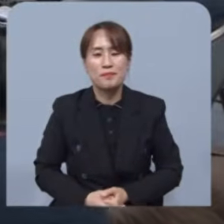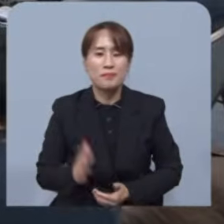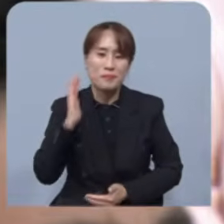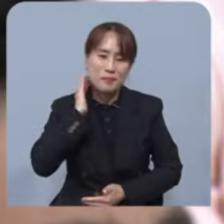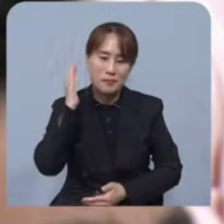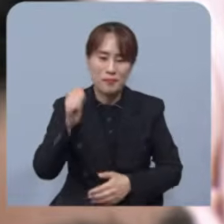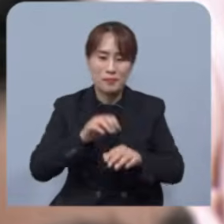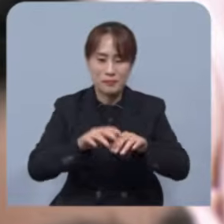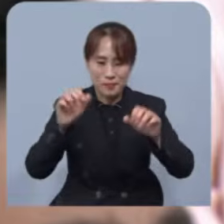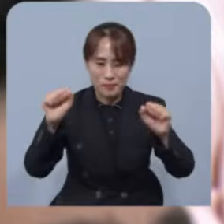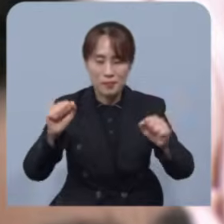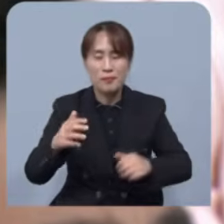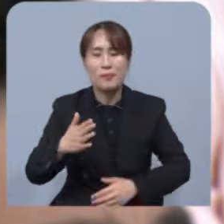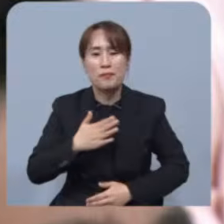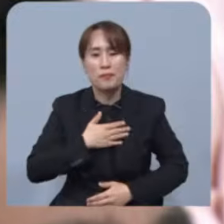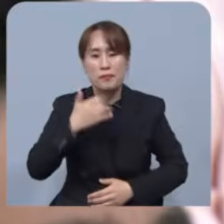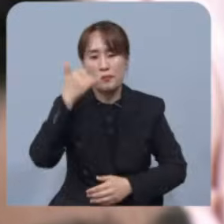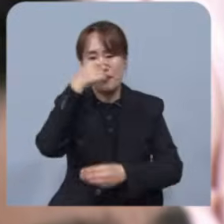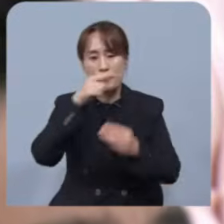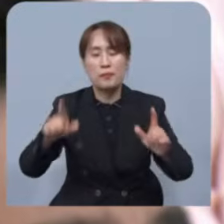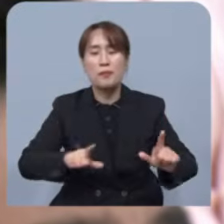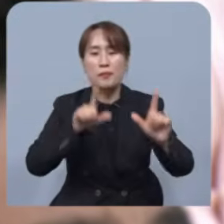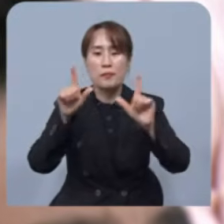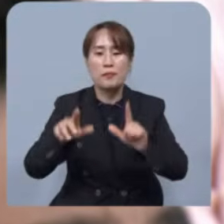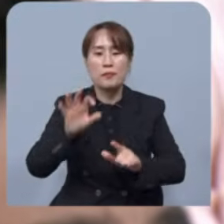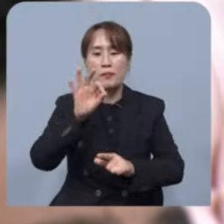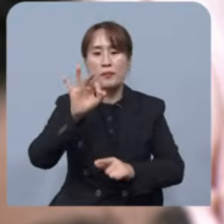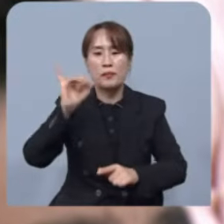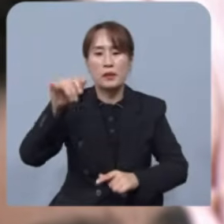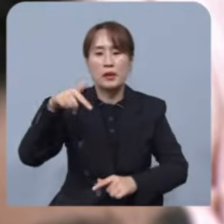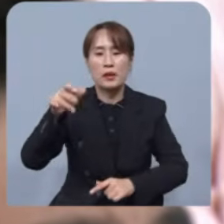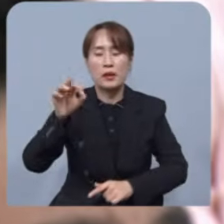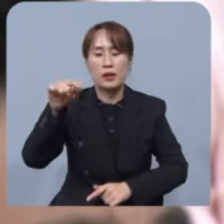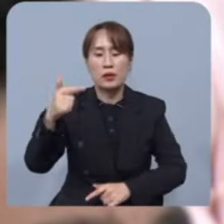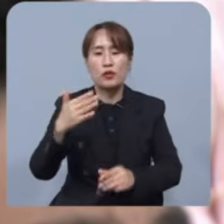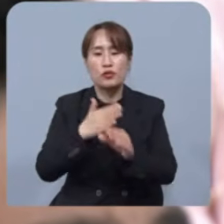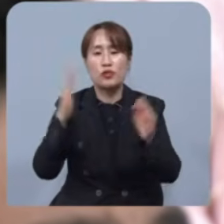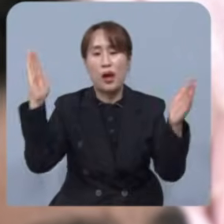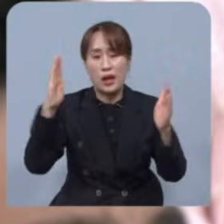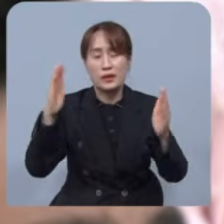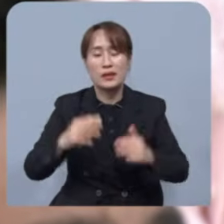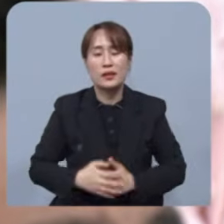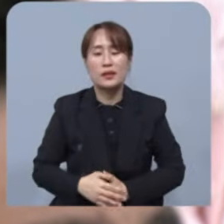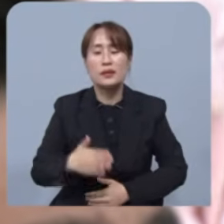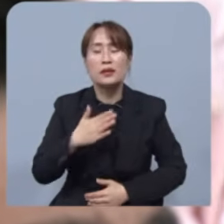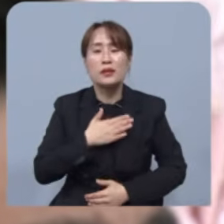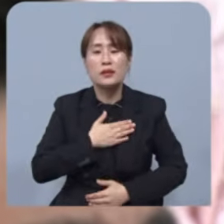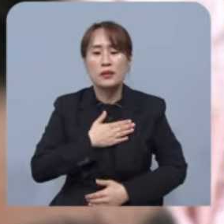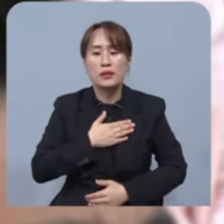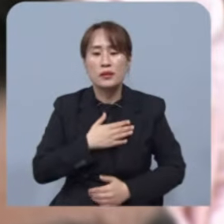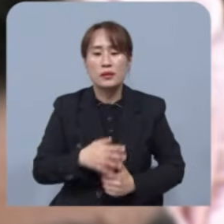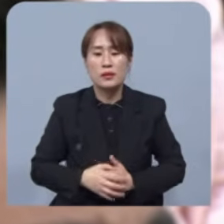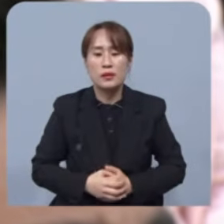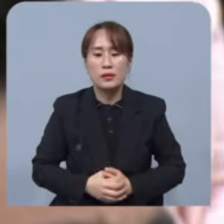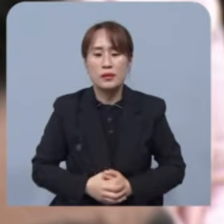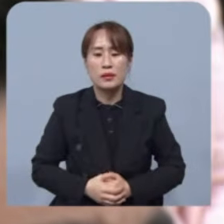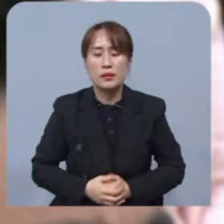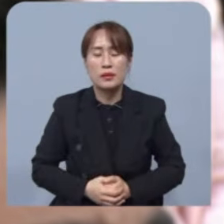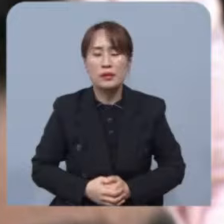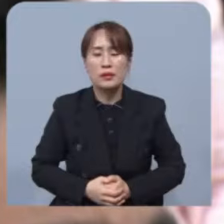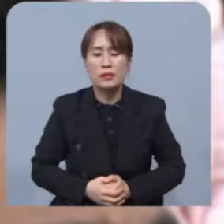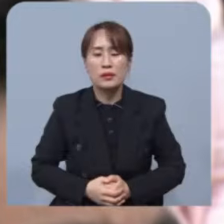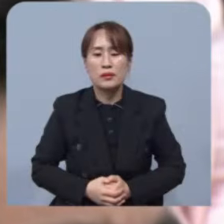대통령님 안녕하세요. 저는 충주에 사는 이정윤 중학생입니다. 저는 국악을 정말